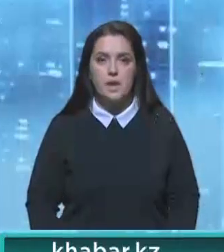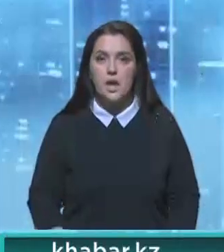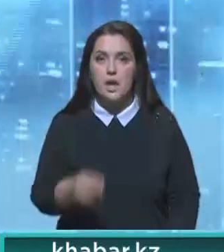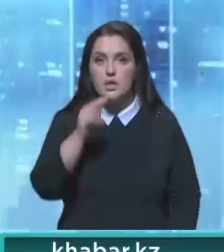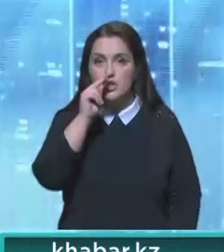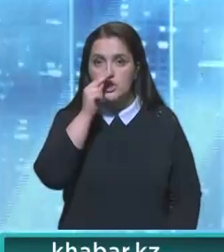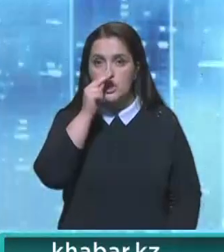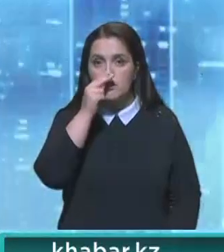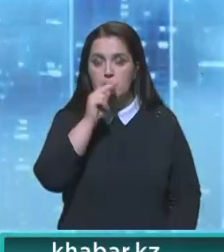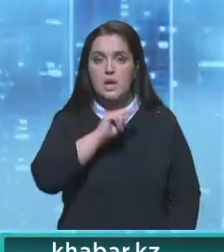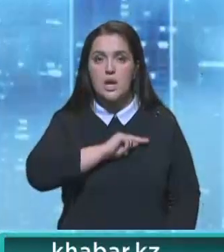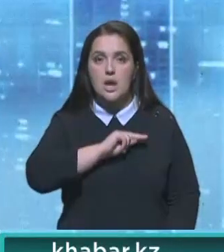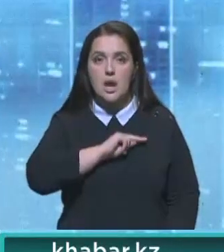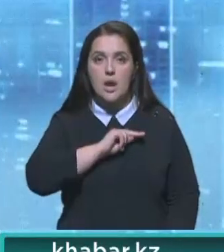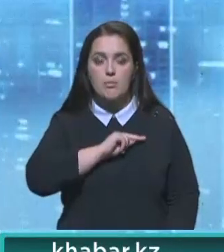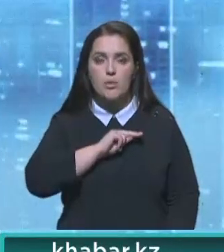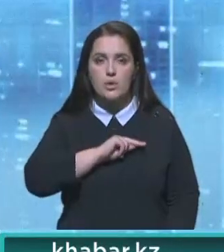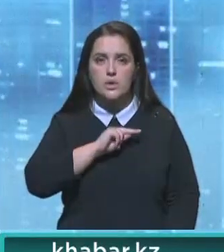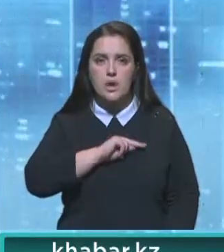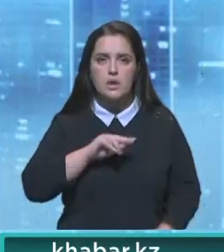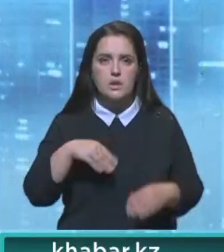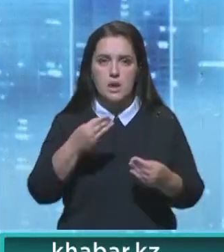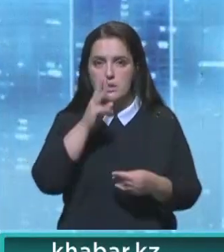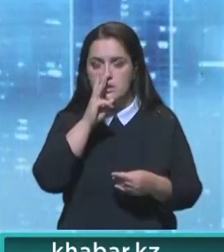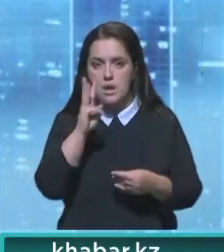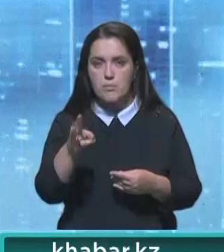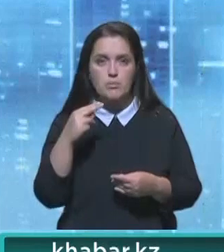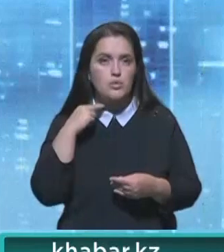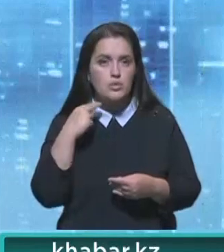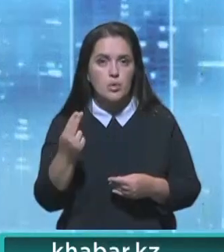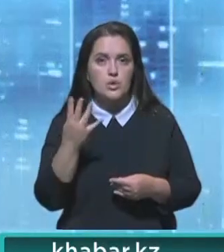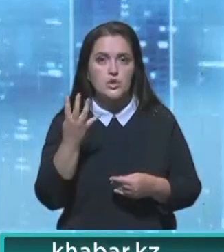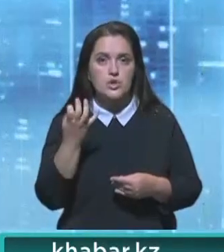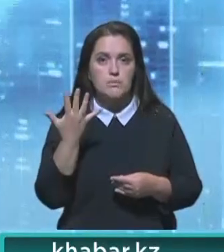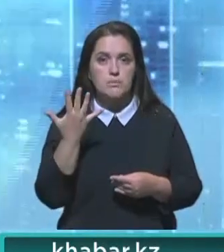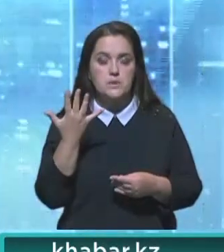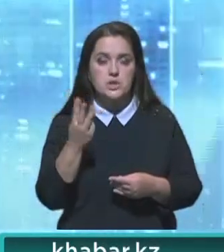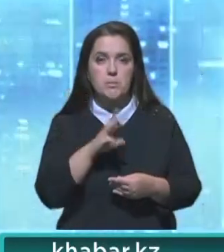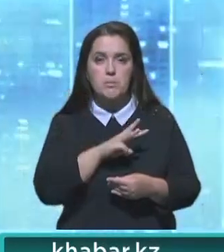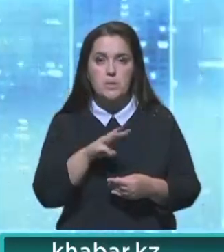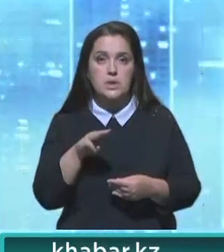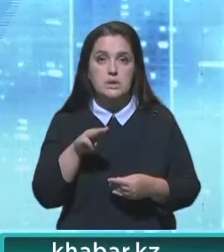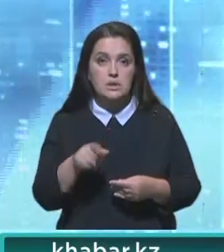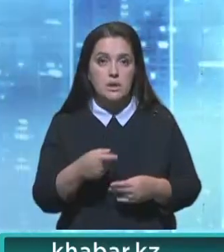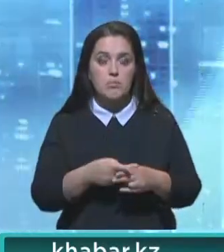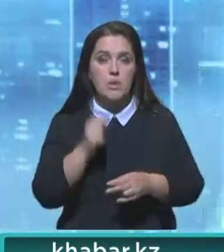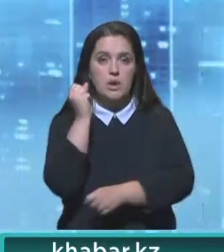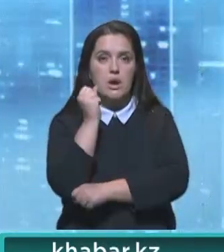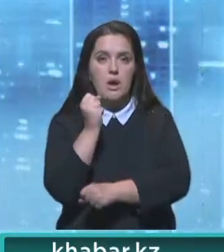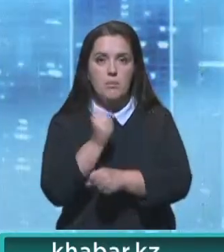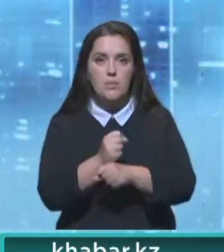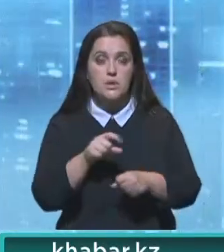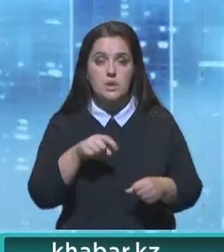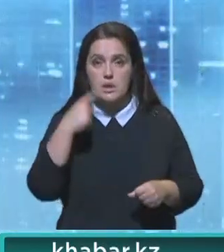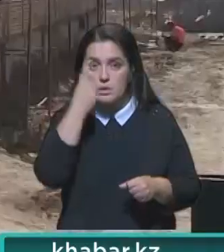В Шымкенте работодатели задолжали почти 500 000 000 тенге своим сотрудникам. Внушительную сумму рабочие